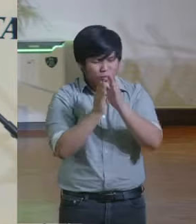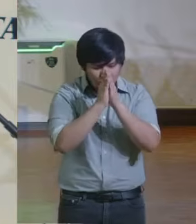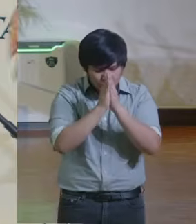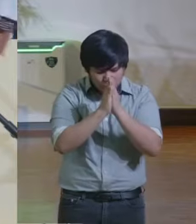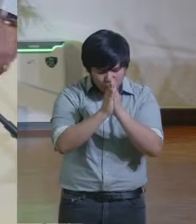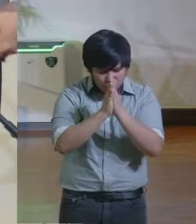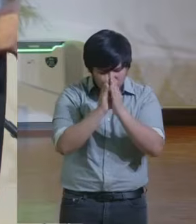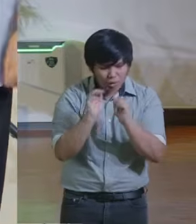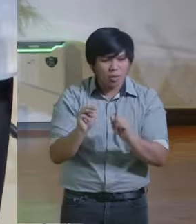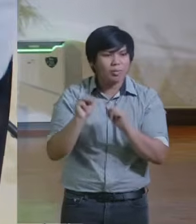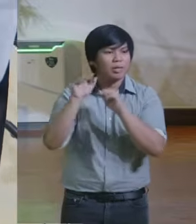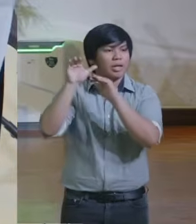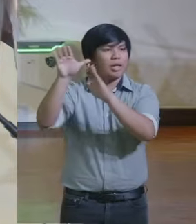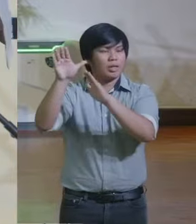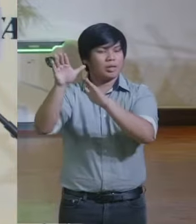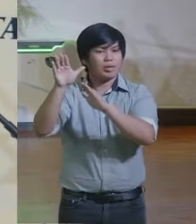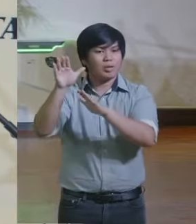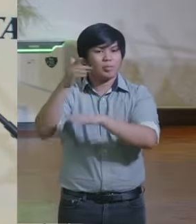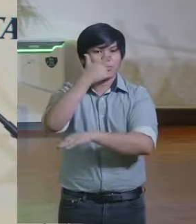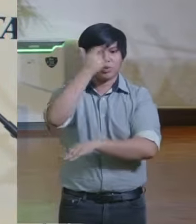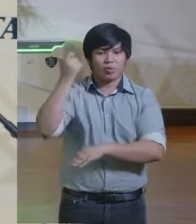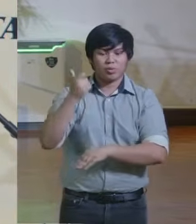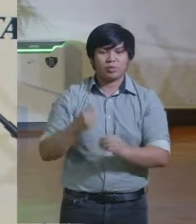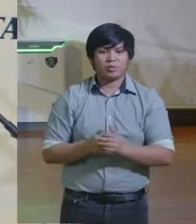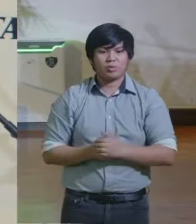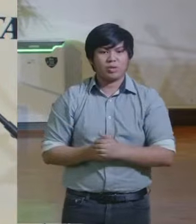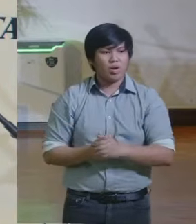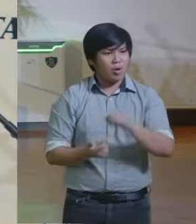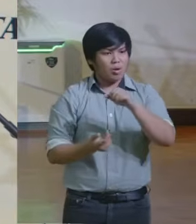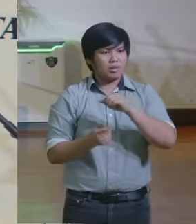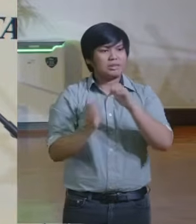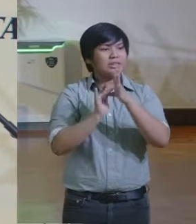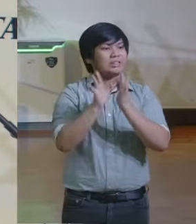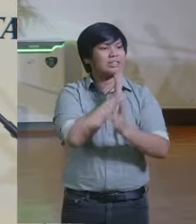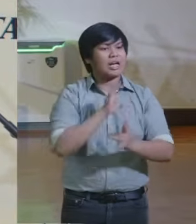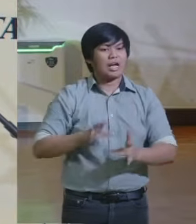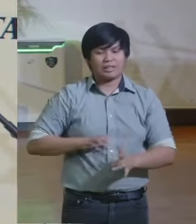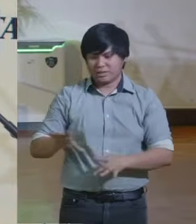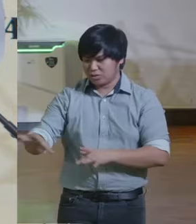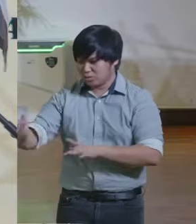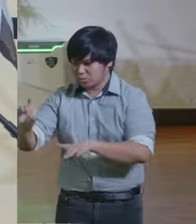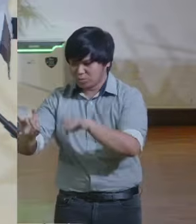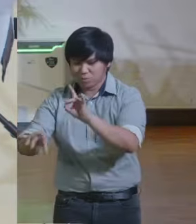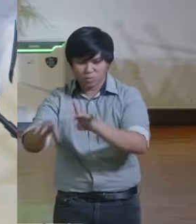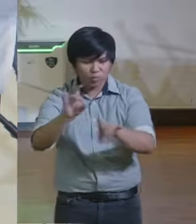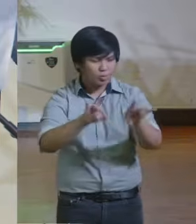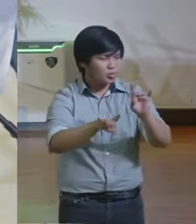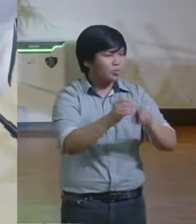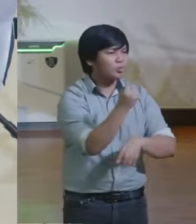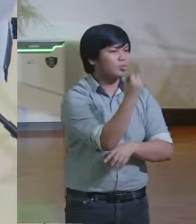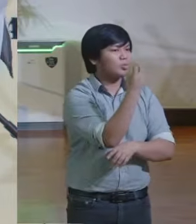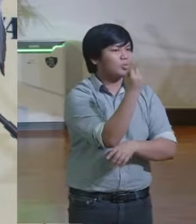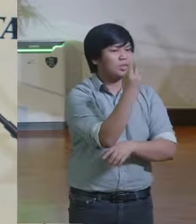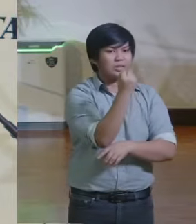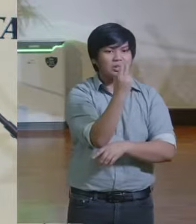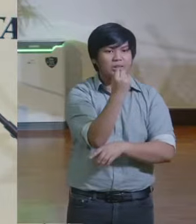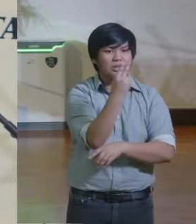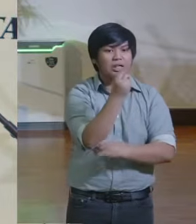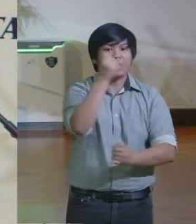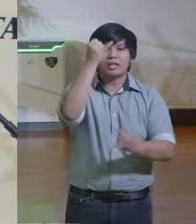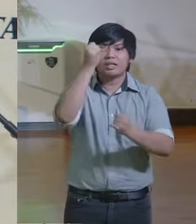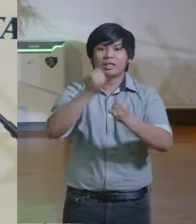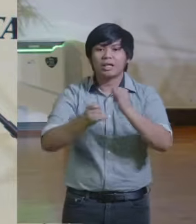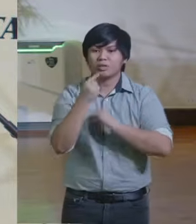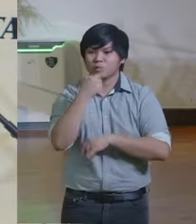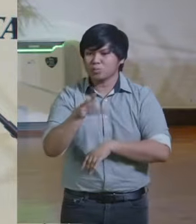bundok sapagkat pipiliin niya at hihirangin niya ang 12 na kanyang magiging apostol. At ang pinakahuli po